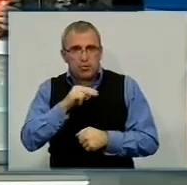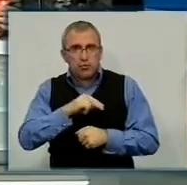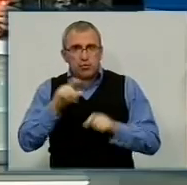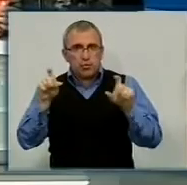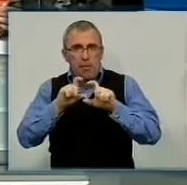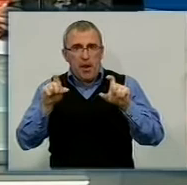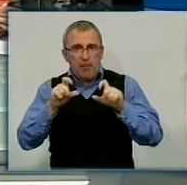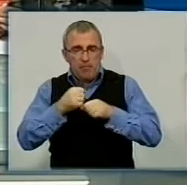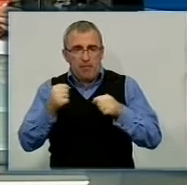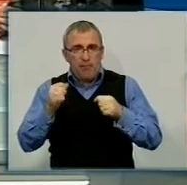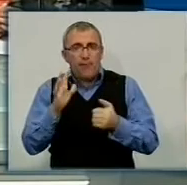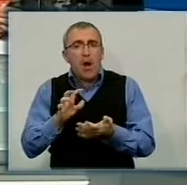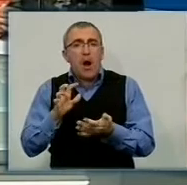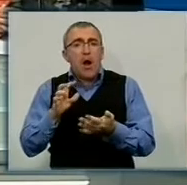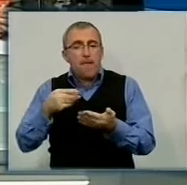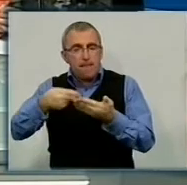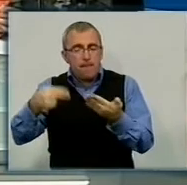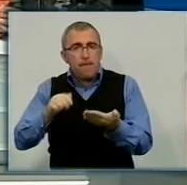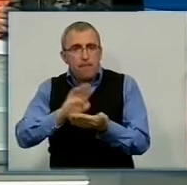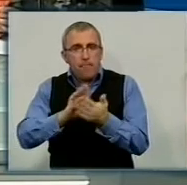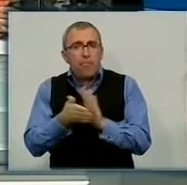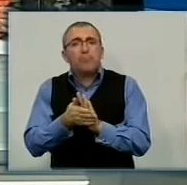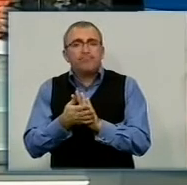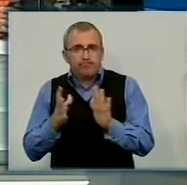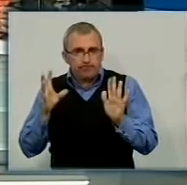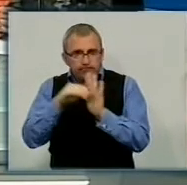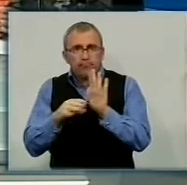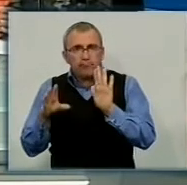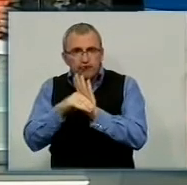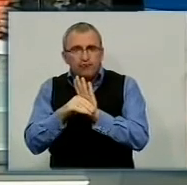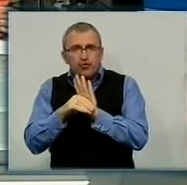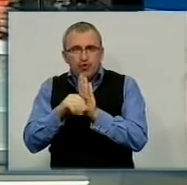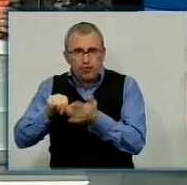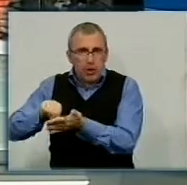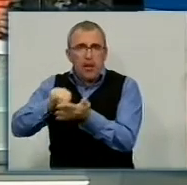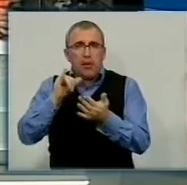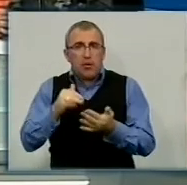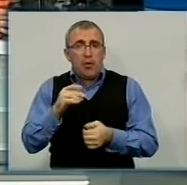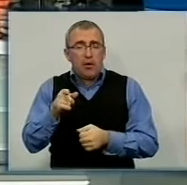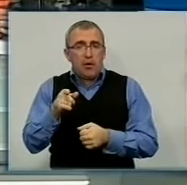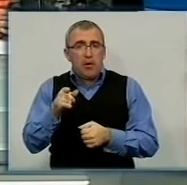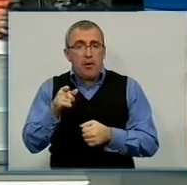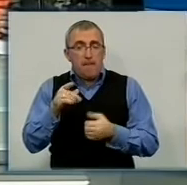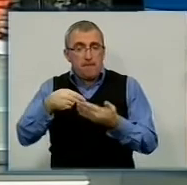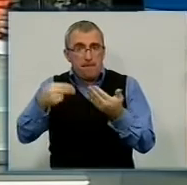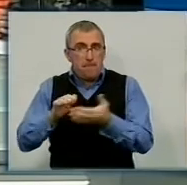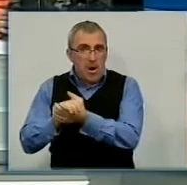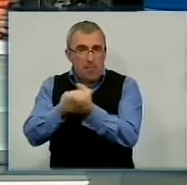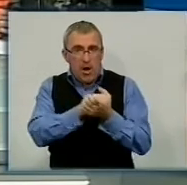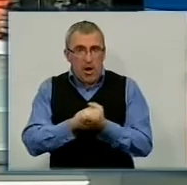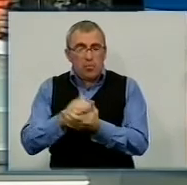так меморандум підписаний до нього постійно приєднуються нові члени І от саме роботі цього меморандуму на рівні